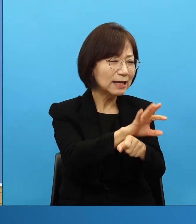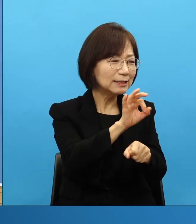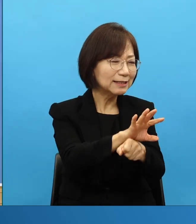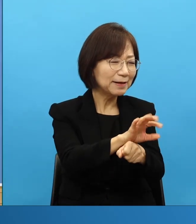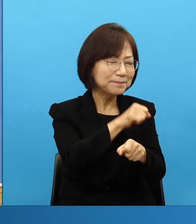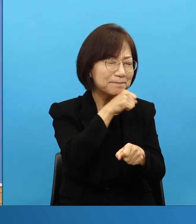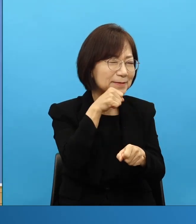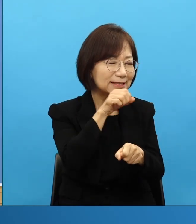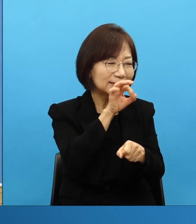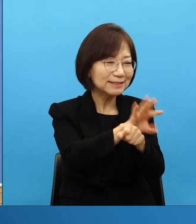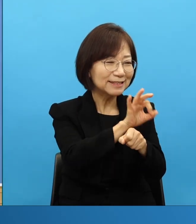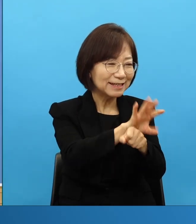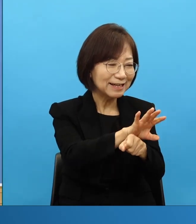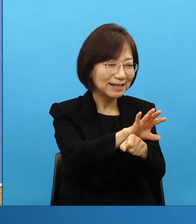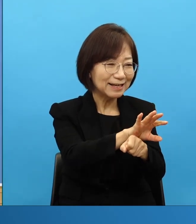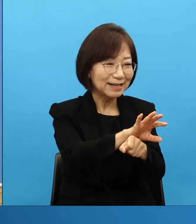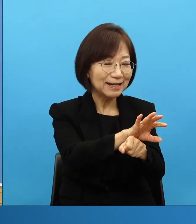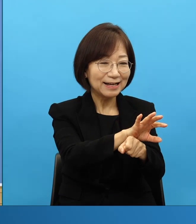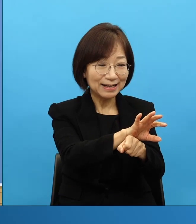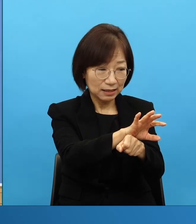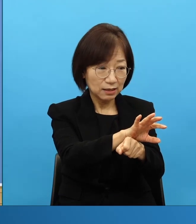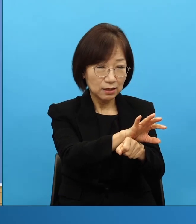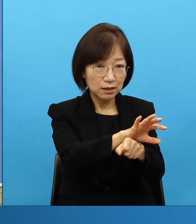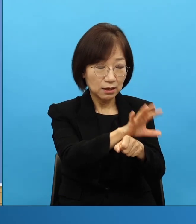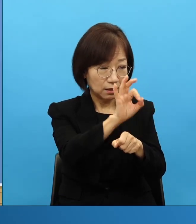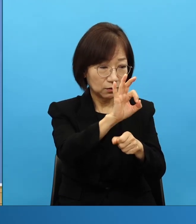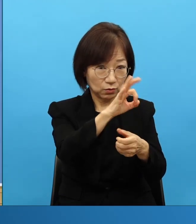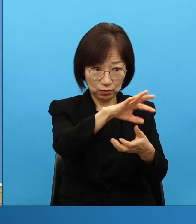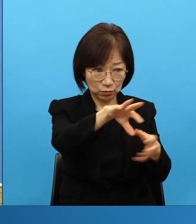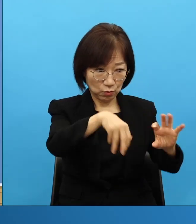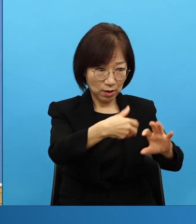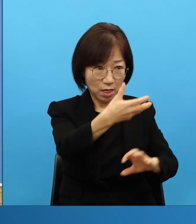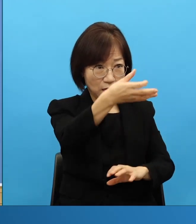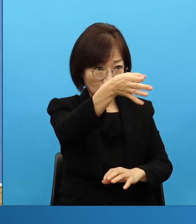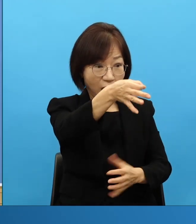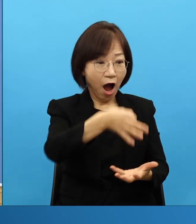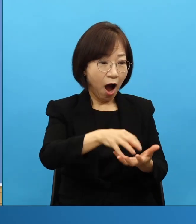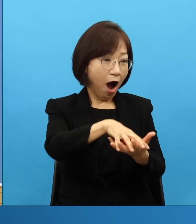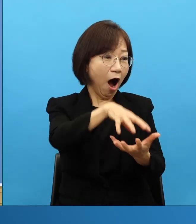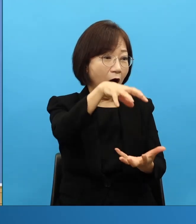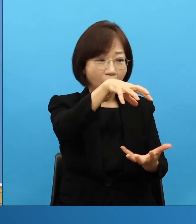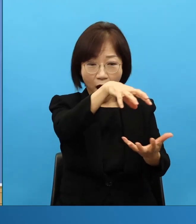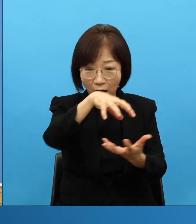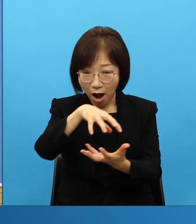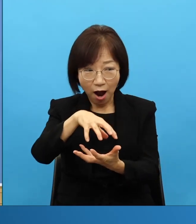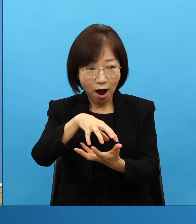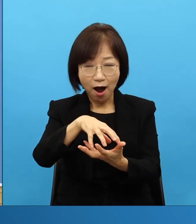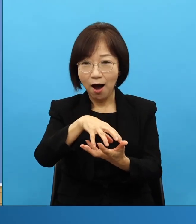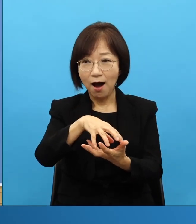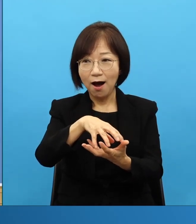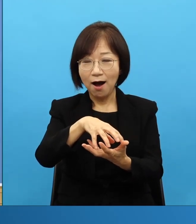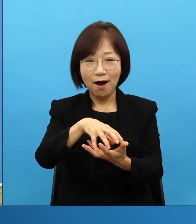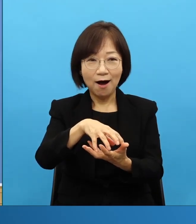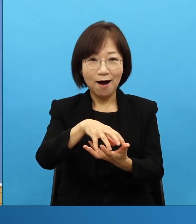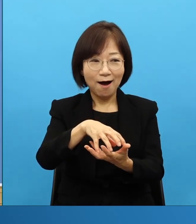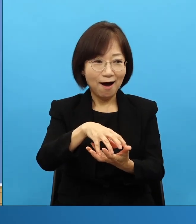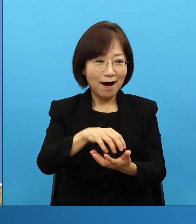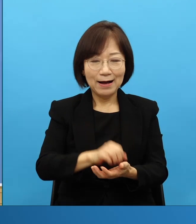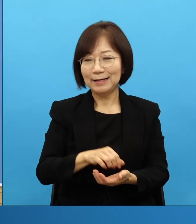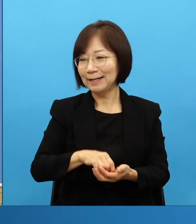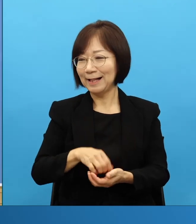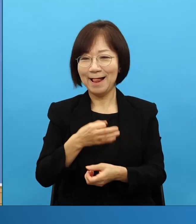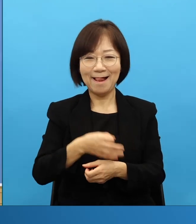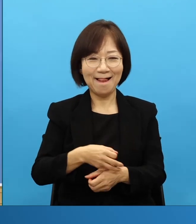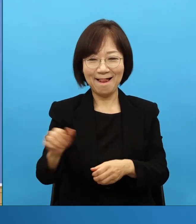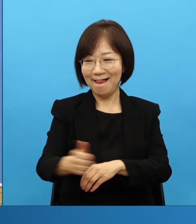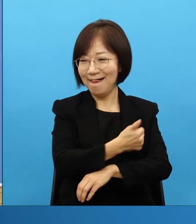delicious candy. 잔돈을 주는데 막 이만큼 주는 거예요. And he was giving me change, and I remember getting so much change back. 계속 다니면서 사 먹었죠.